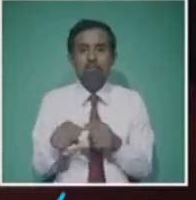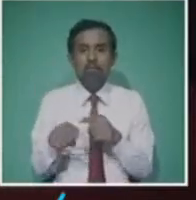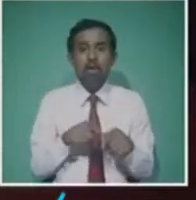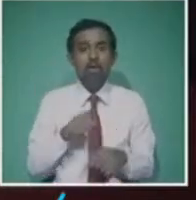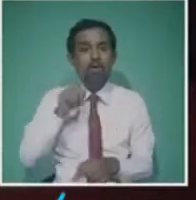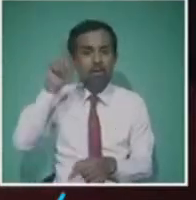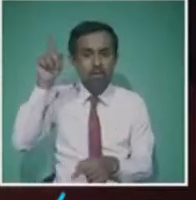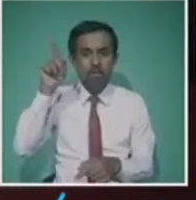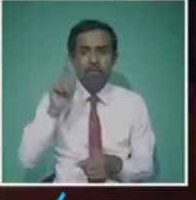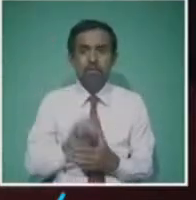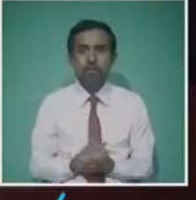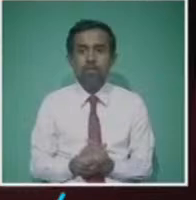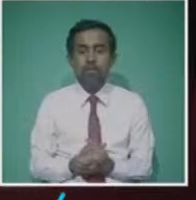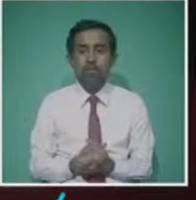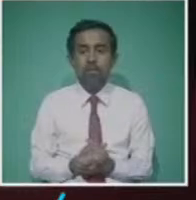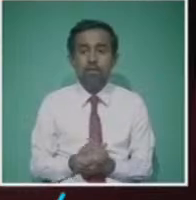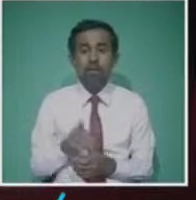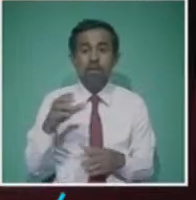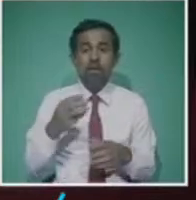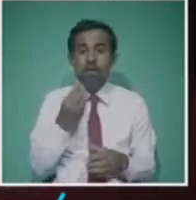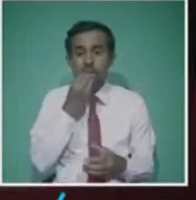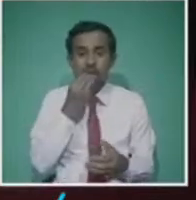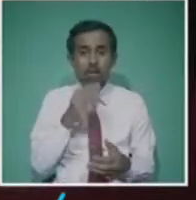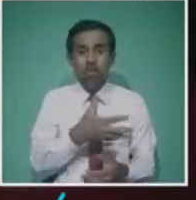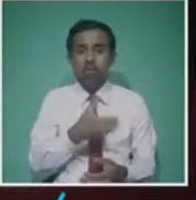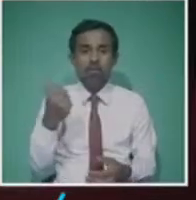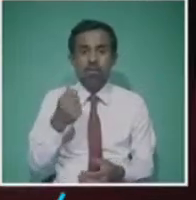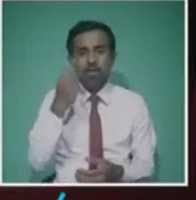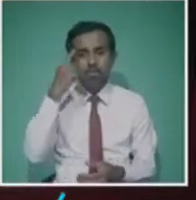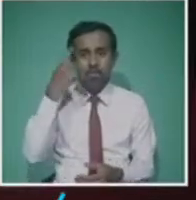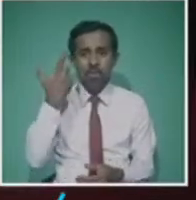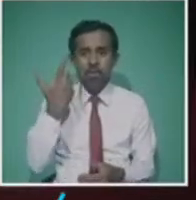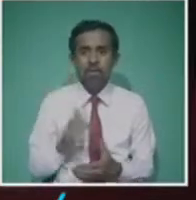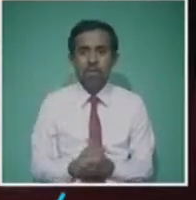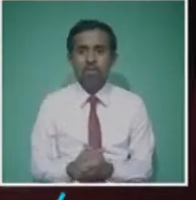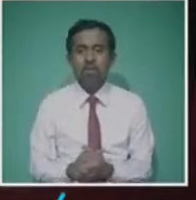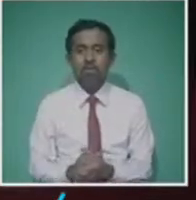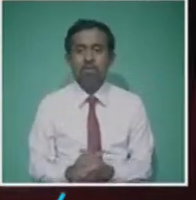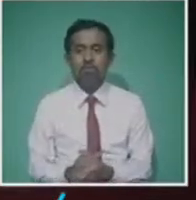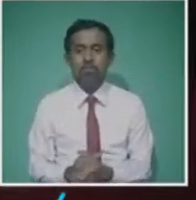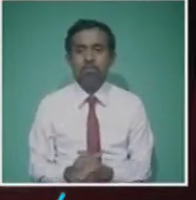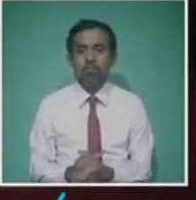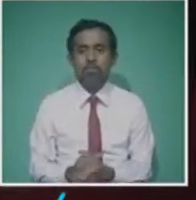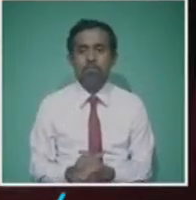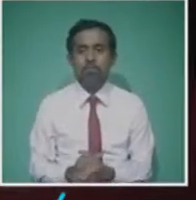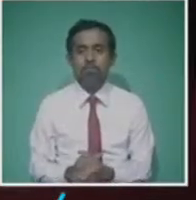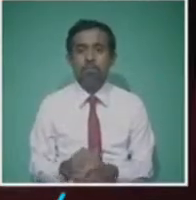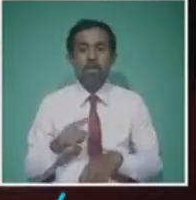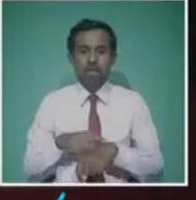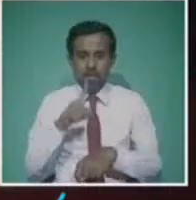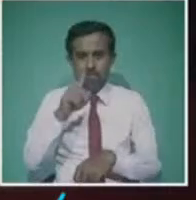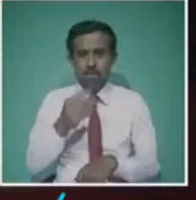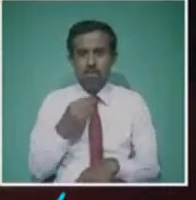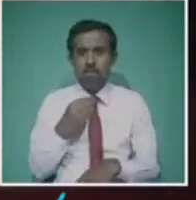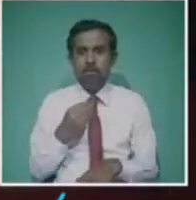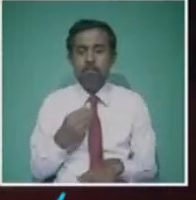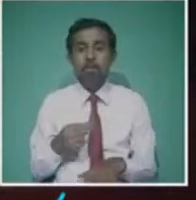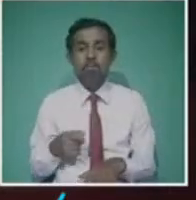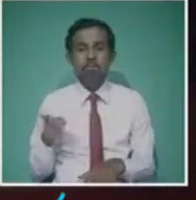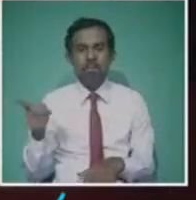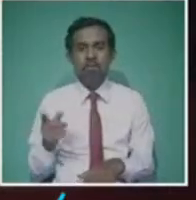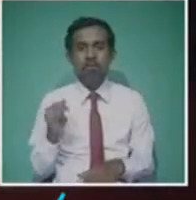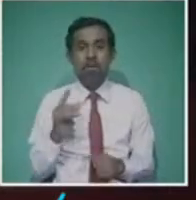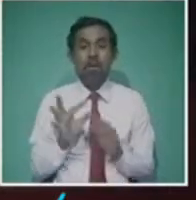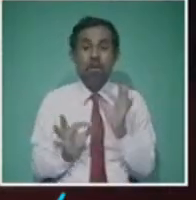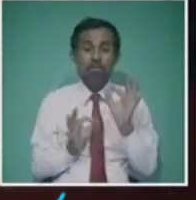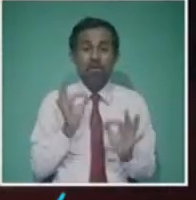ගිහිල්ලා ඒ කාලේ කාගෑරි කෑම පෙට්ටියකට බිද්දද දන්නේ නැහැ කාලේ මේ වගේ කාලේ අවසාන කතාවක් තප්පරයක් දෙන්න මේ වගේ කාලකන්ණේ කතා